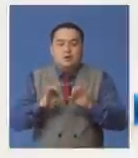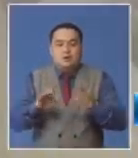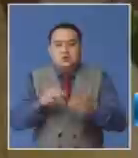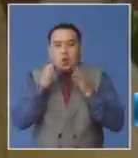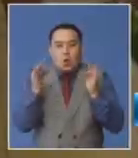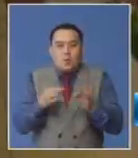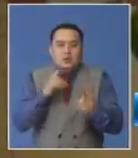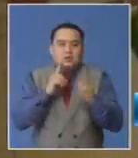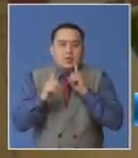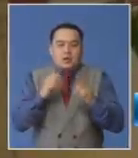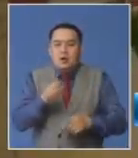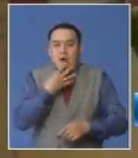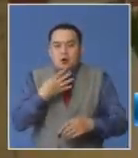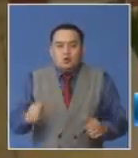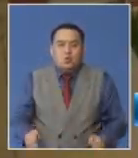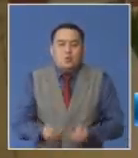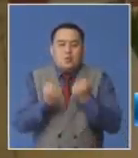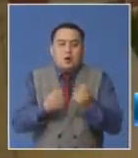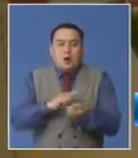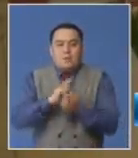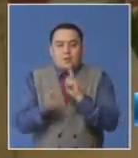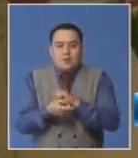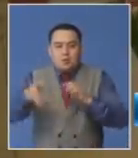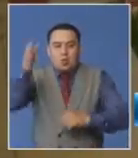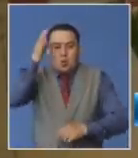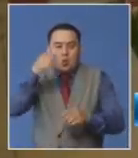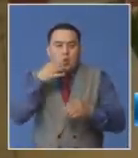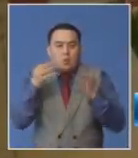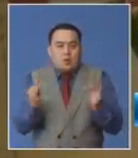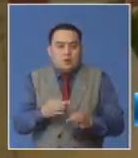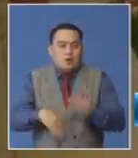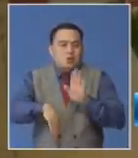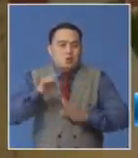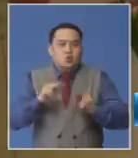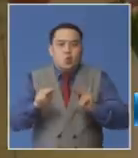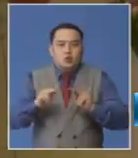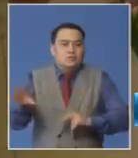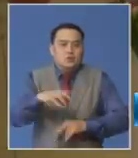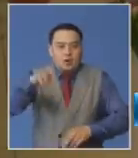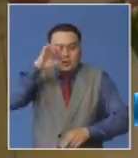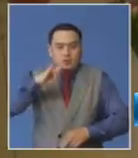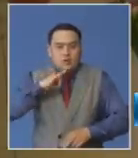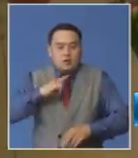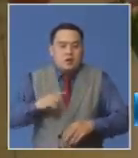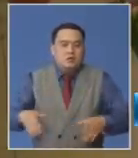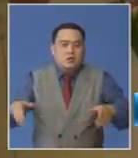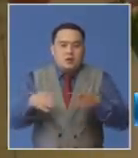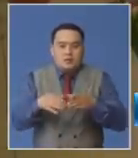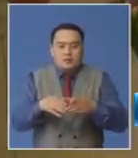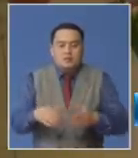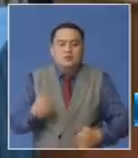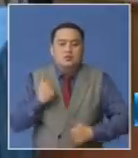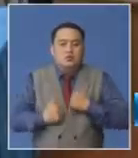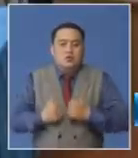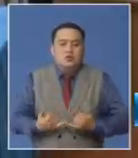а этот семинар стал хорошим подспорьем для обмена знаниями ведь идей собрались лучшие учителя со всей страны для нас честь принимать ухо